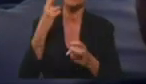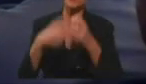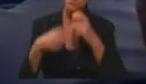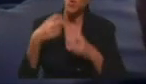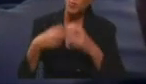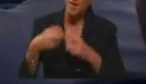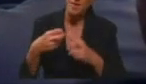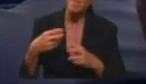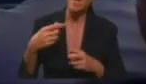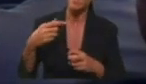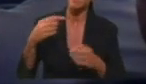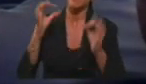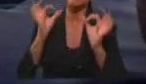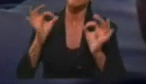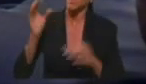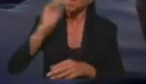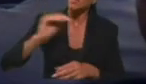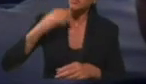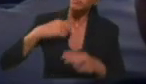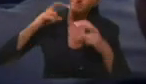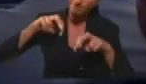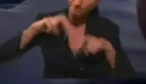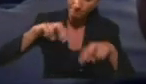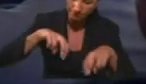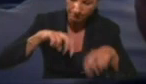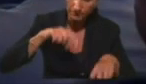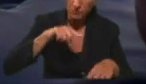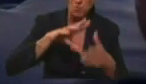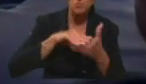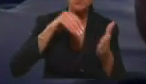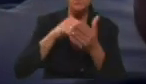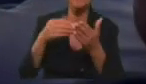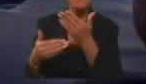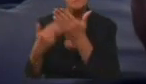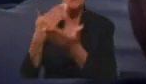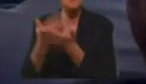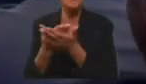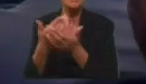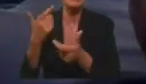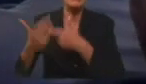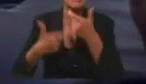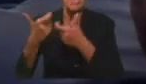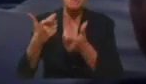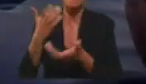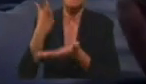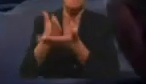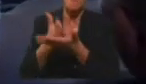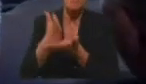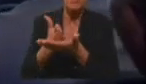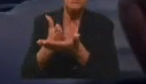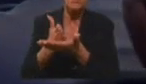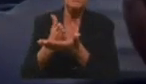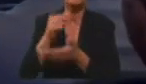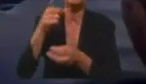etapie jeszcze diagnostycznym, więc to powiedzmy są takie jakieś przykładowe propozycje, co można by zrobić, żeby trochę temu zaradzić,